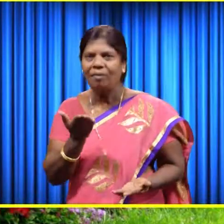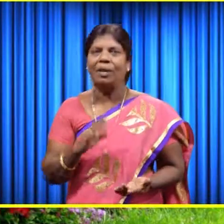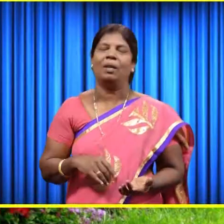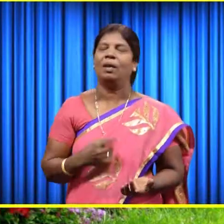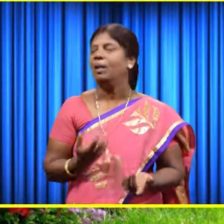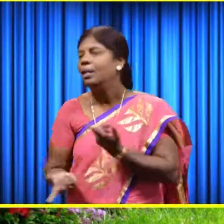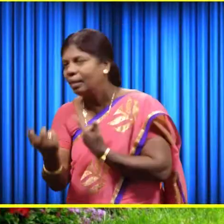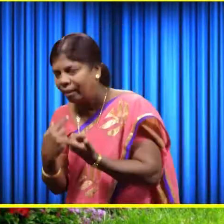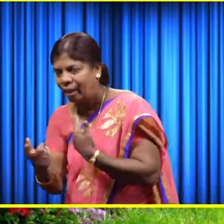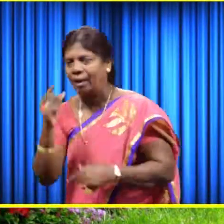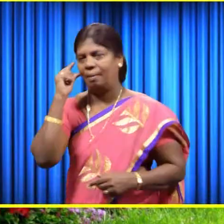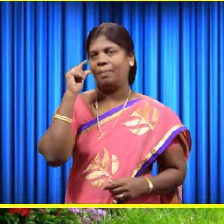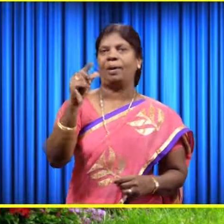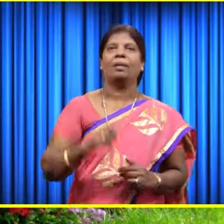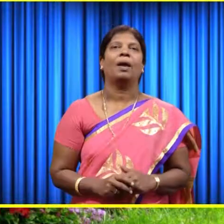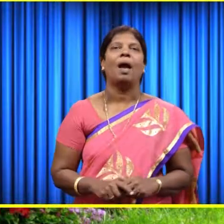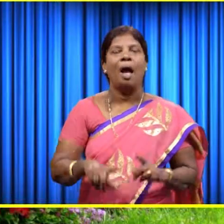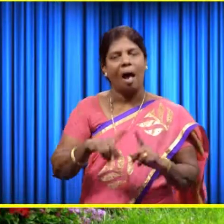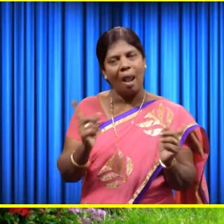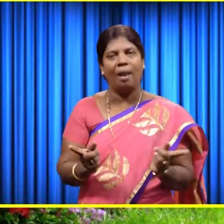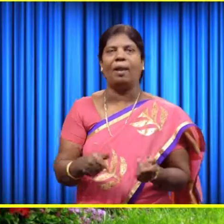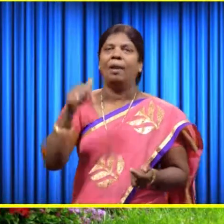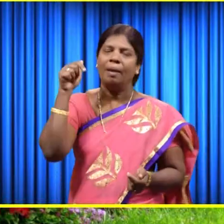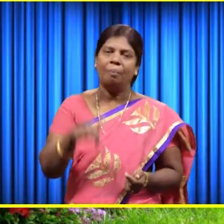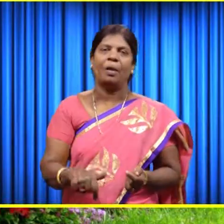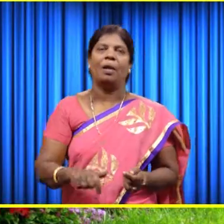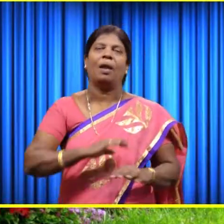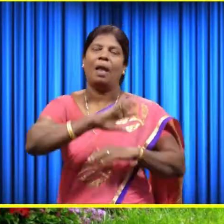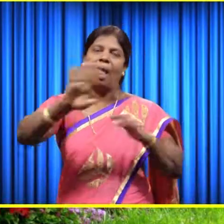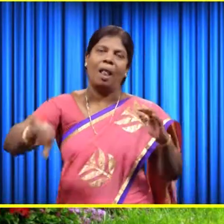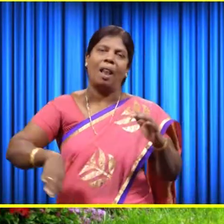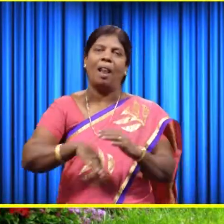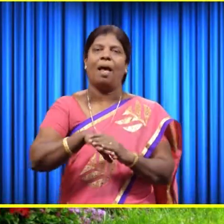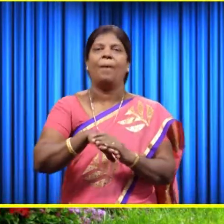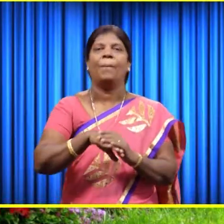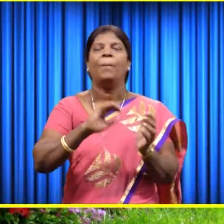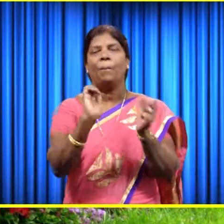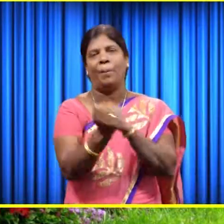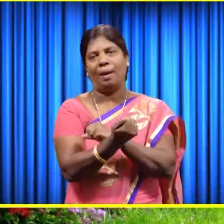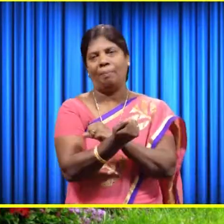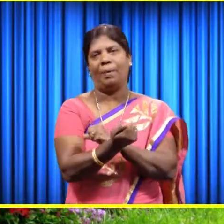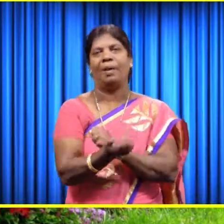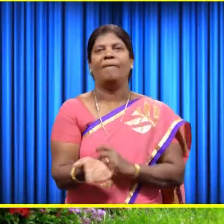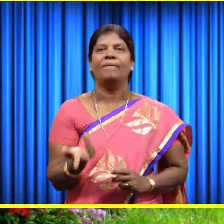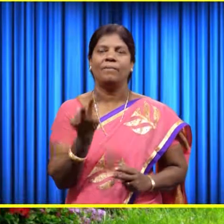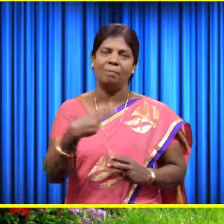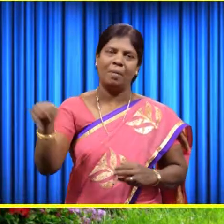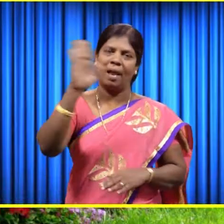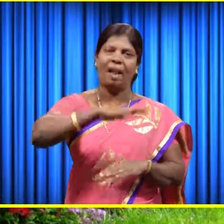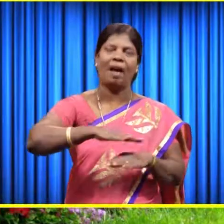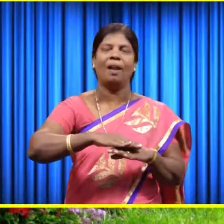நாடுகின்றன, தேடுகின்றன. அப்படியானால் எல்லா சிருஷ்டிப்பை விட மேன்மையான